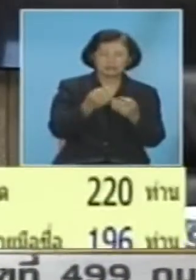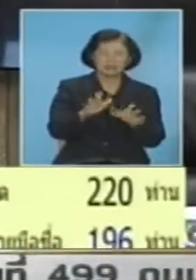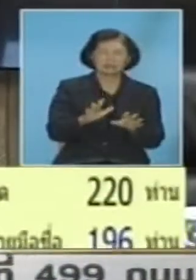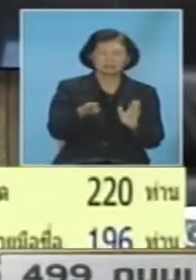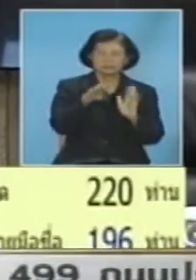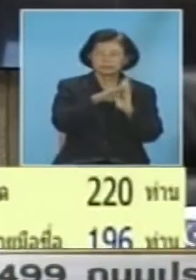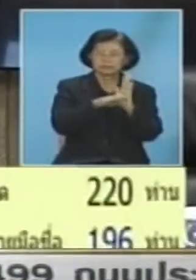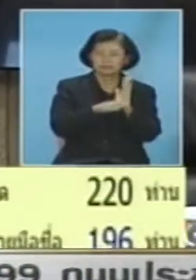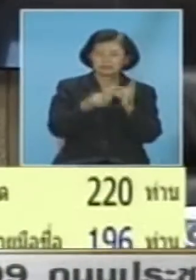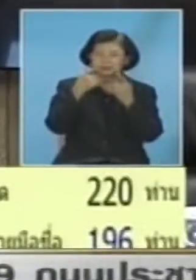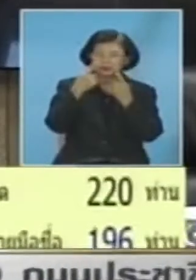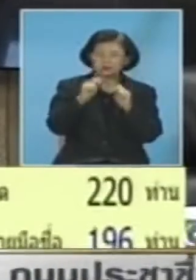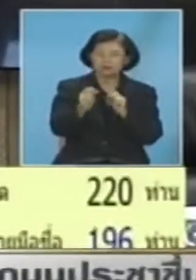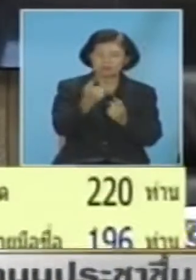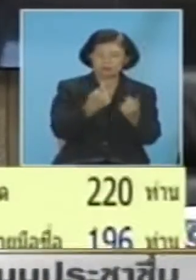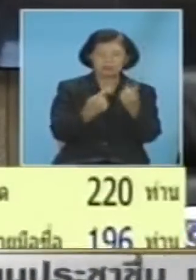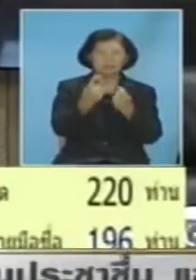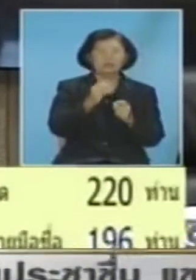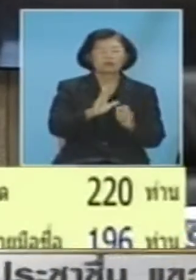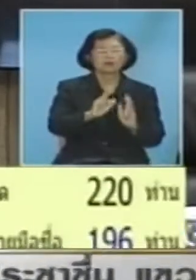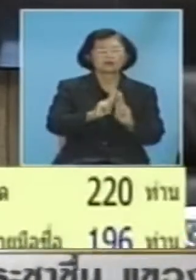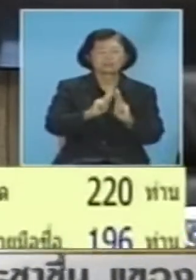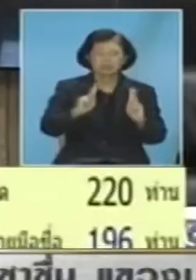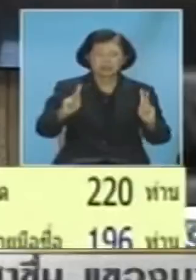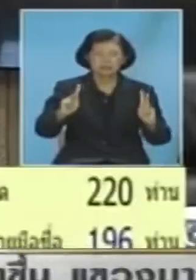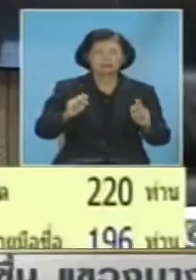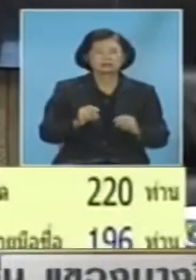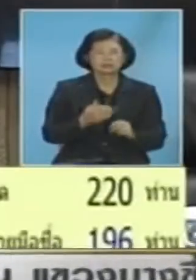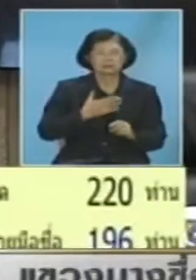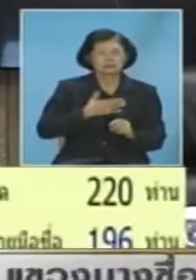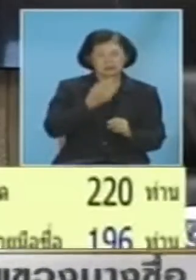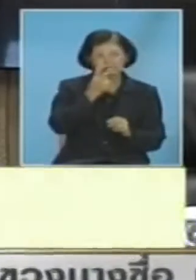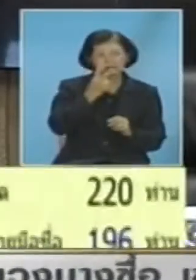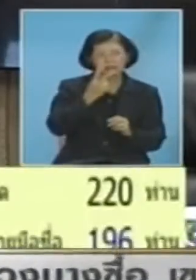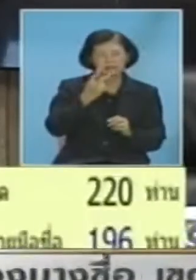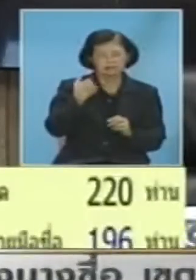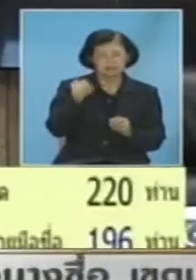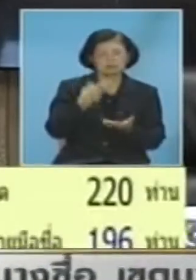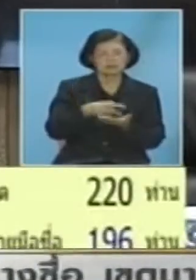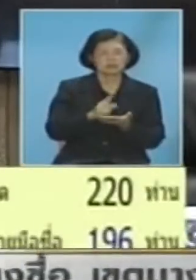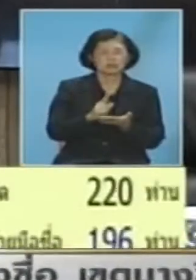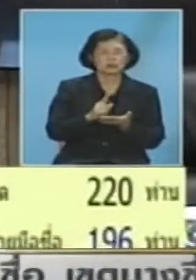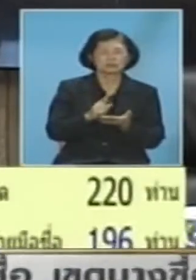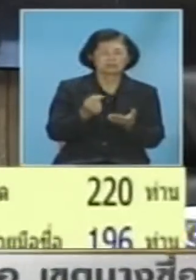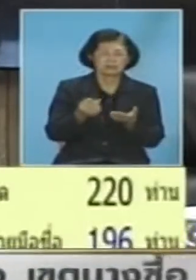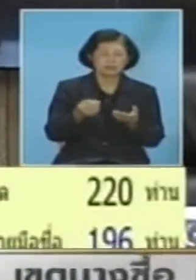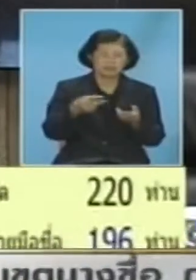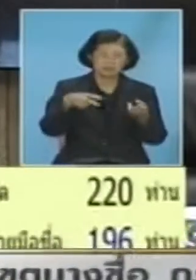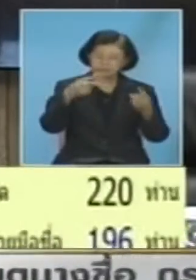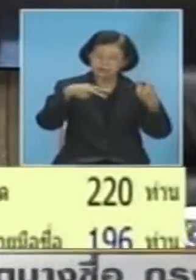ขั้นตอนของการตอบข้อซักถามของคณะกรรมการนั้นดิฉันเห็นว่าน่าจะเป็นประโยชน์ต่อการพิจารณาของสภ